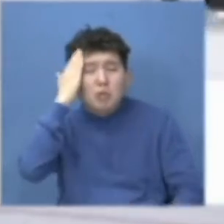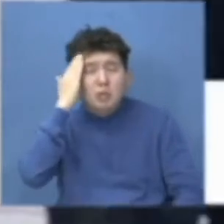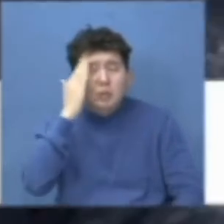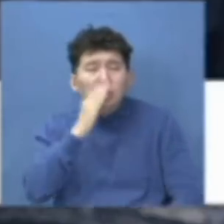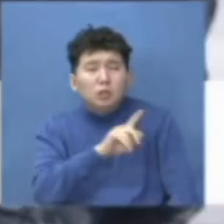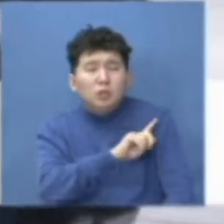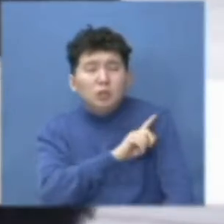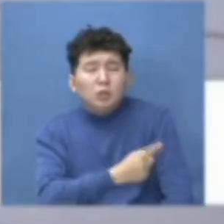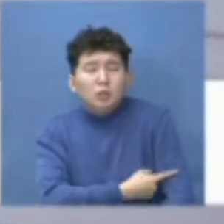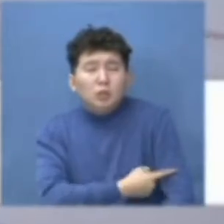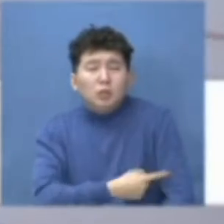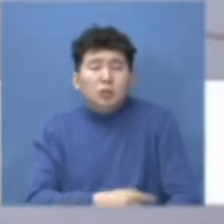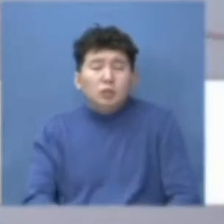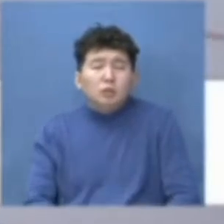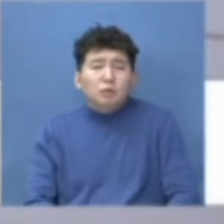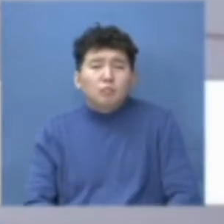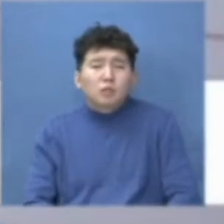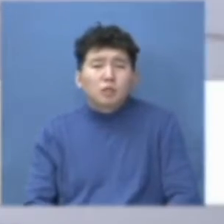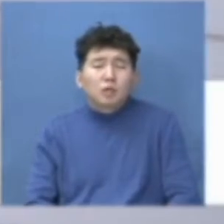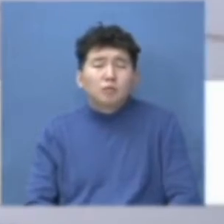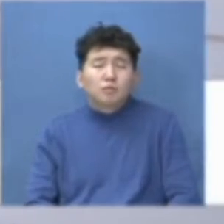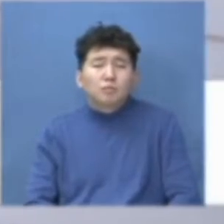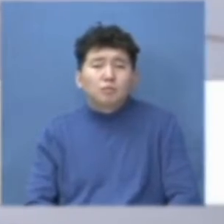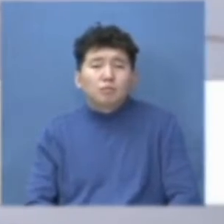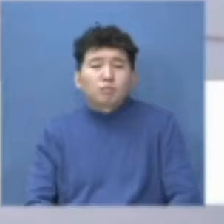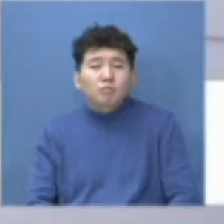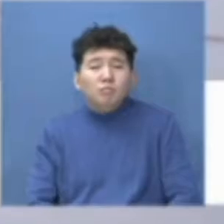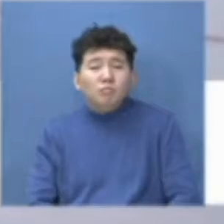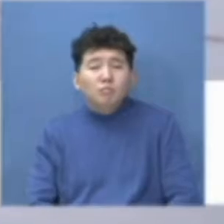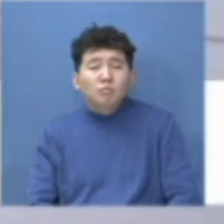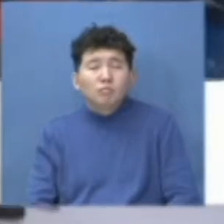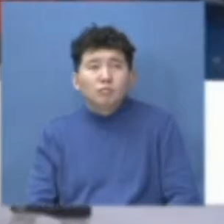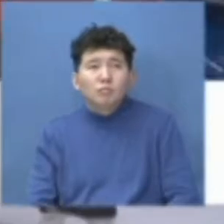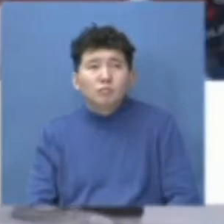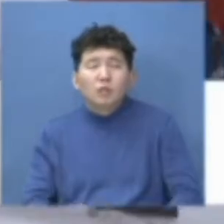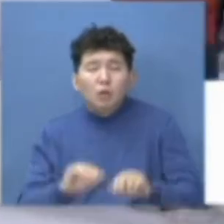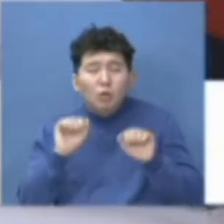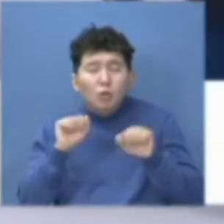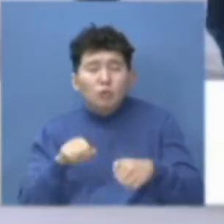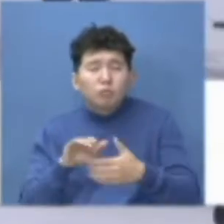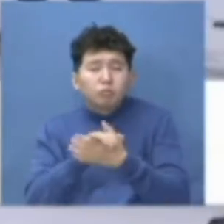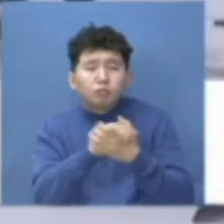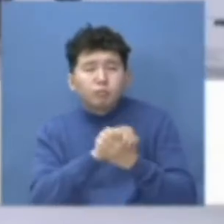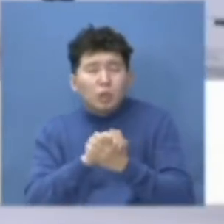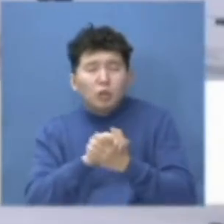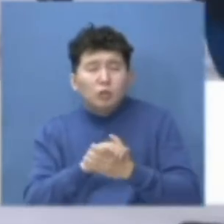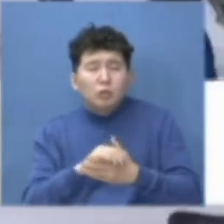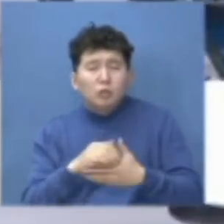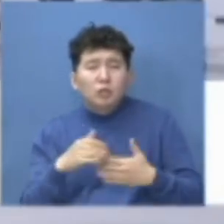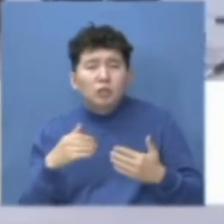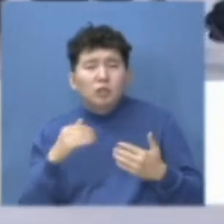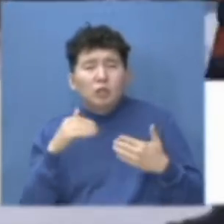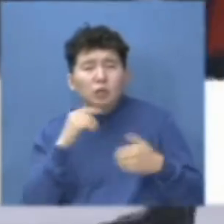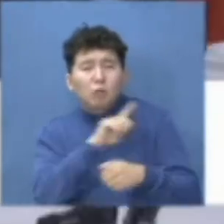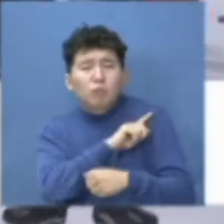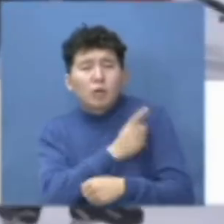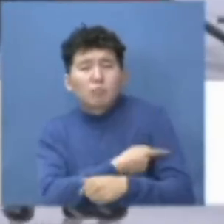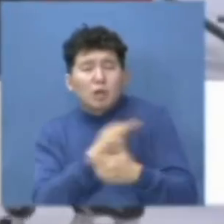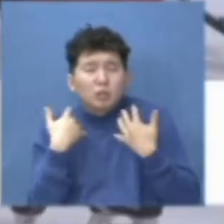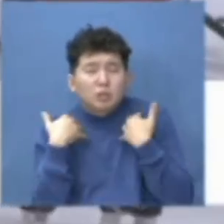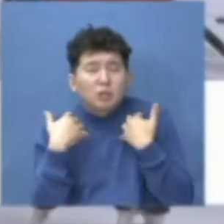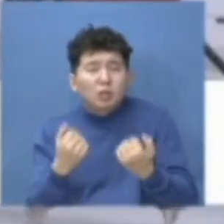Вообще, спорт обладает удивительно полезными свойствами. Он может объединять людей, укреплять здоровье, характер и даже умственные